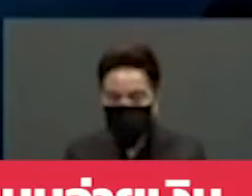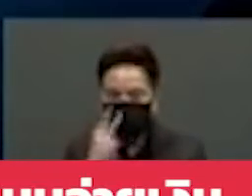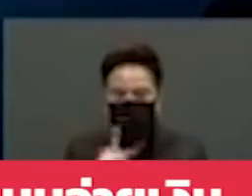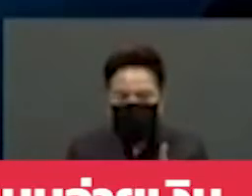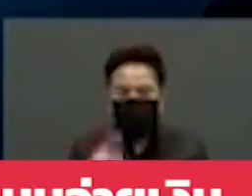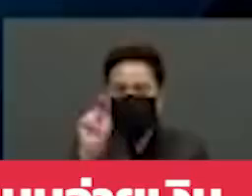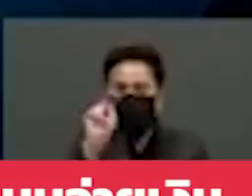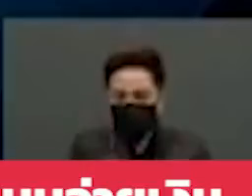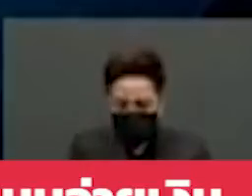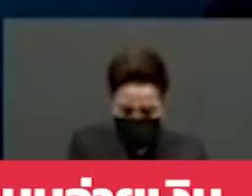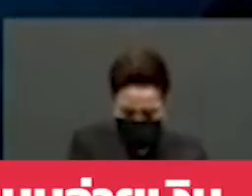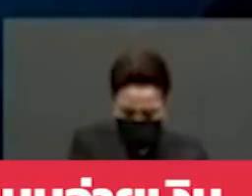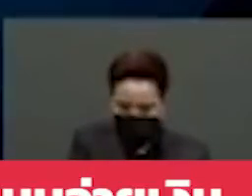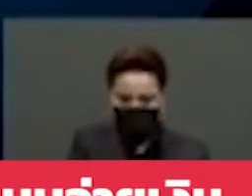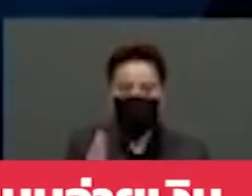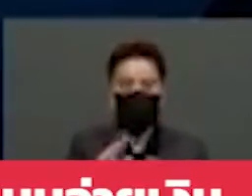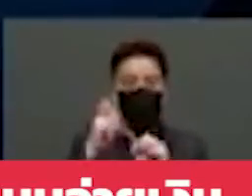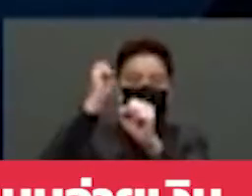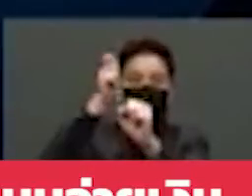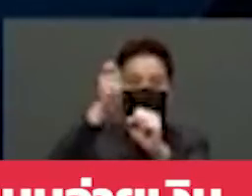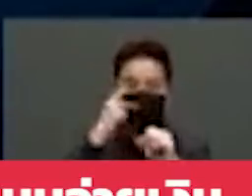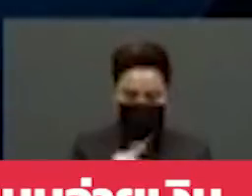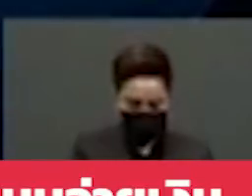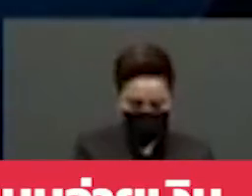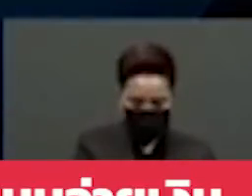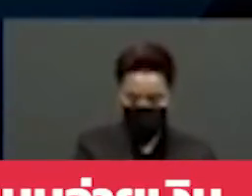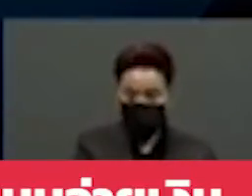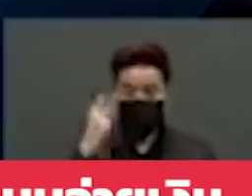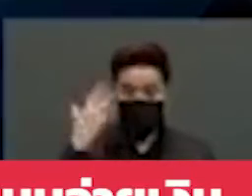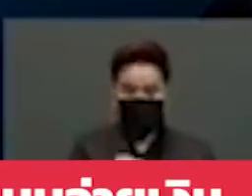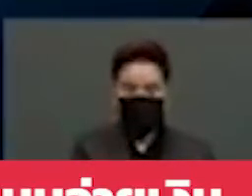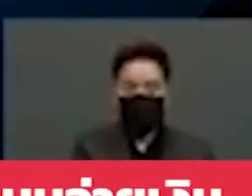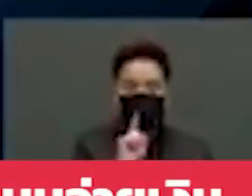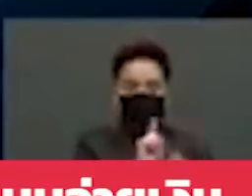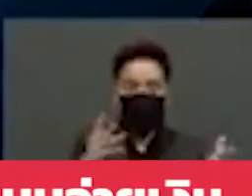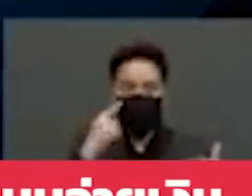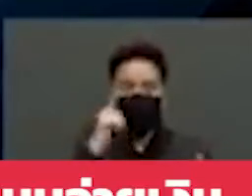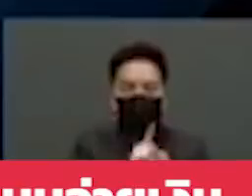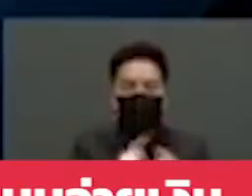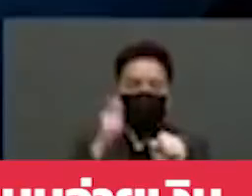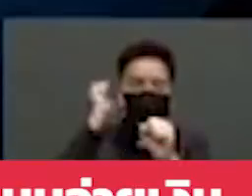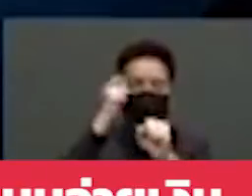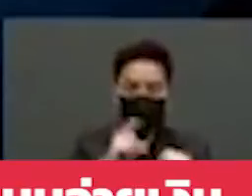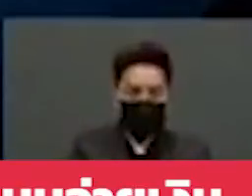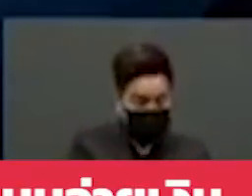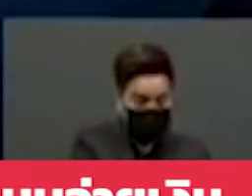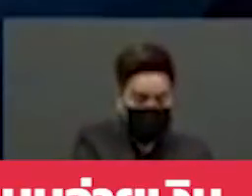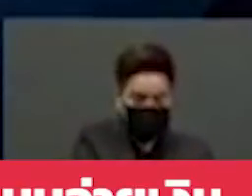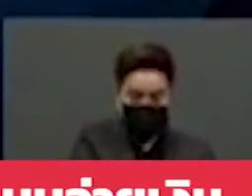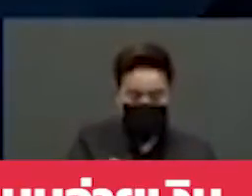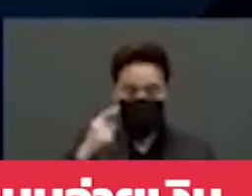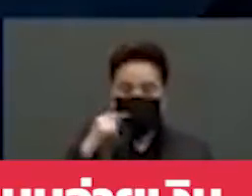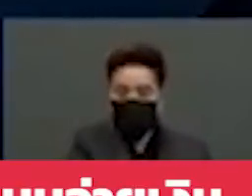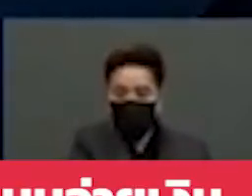ครอบครัวจึงขอประชาชนร่วมด้วยช่วยกันซึ่งทางกรุงเทพฯมีการปรับแผนเร่งการตรวจเชิงรุกให้เพิ่มขึ้น